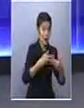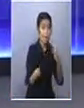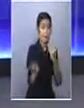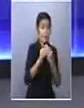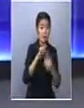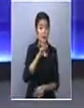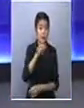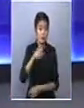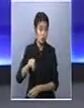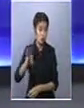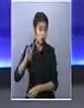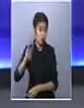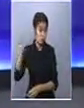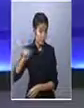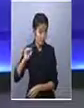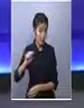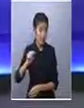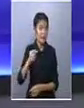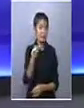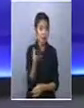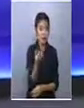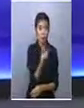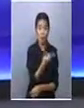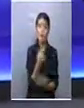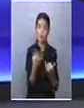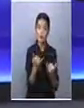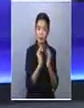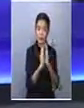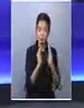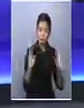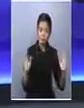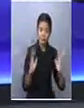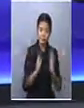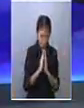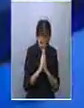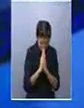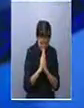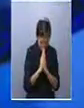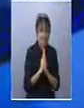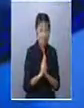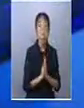ค่ะ ค่ะก็มากกว่าที่คาดการณ์เอาไว้ก่อนหน้านี้ด้วยนะคะวันนี้ขอบคุณคุณแพนมากค่ะ สวัสดีค่ะ